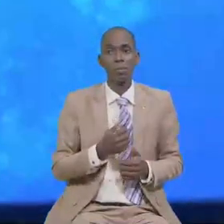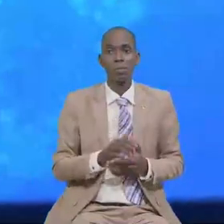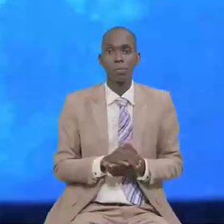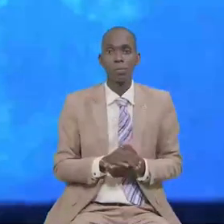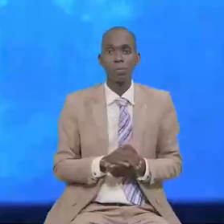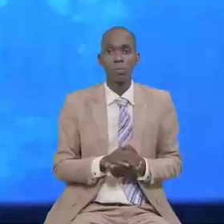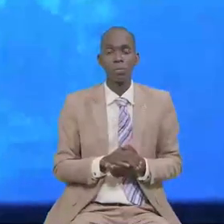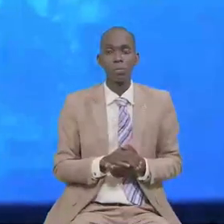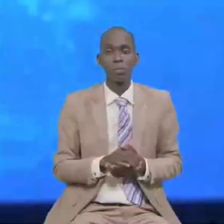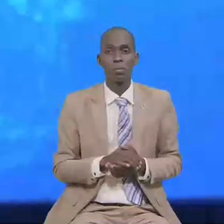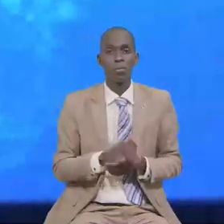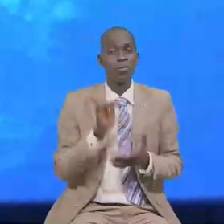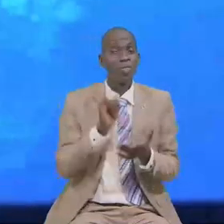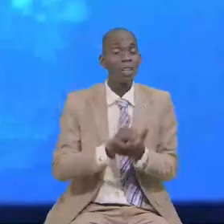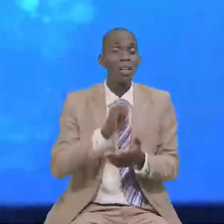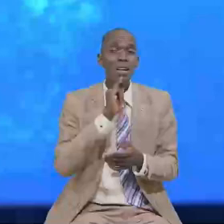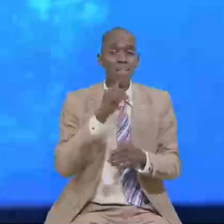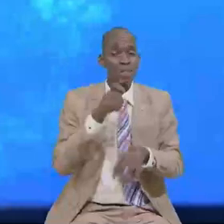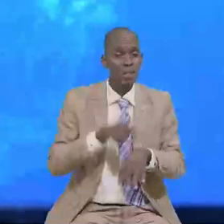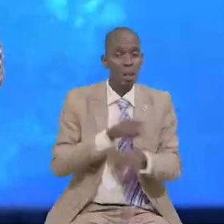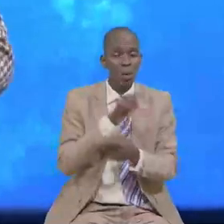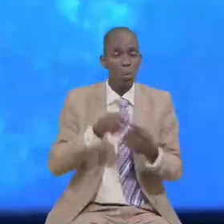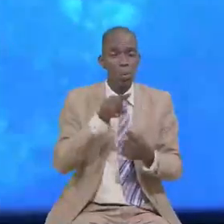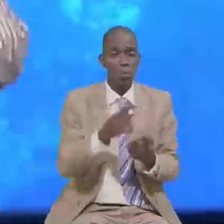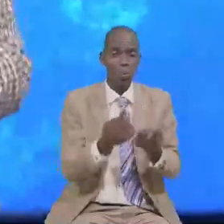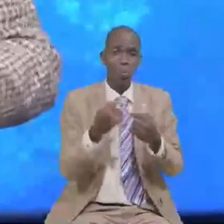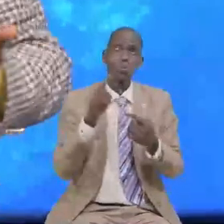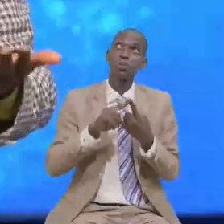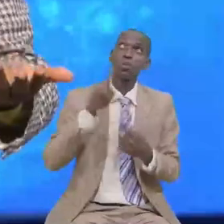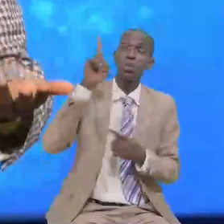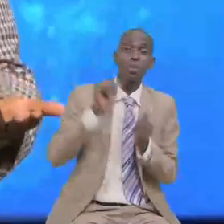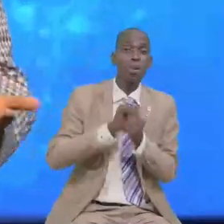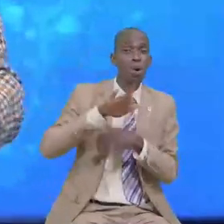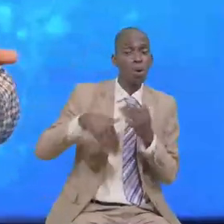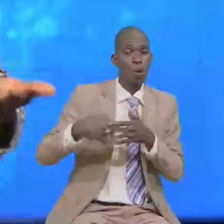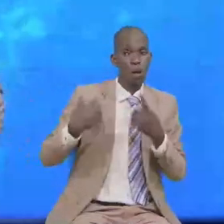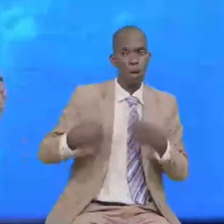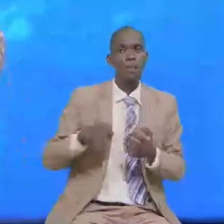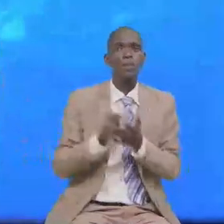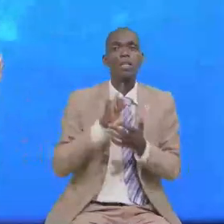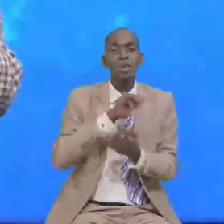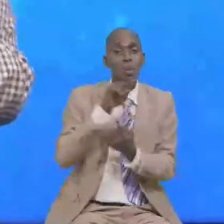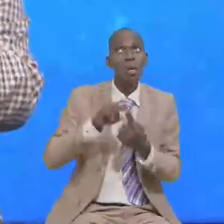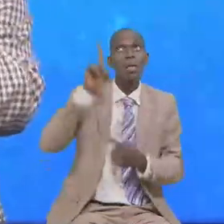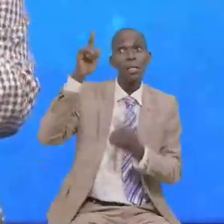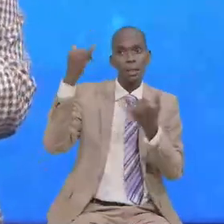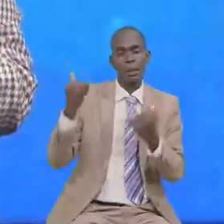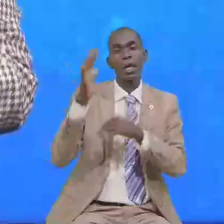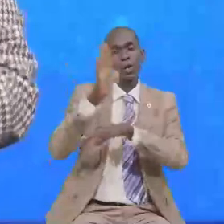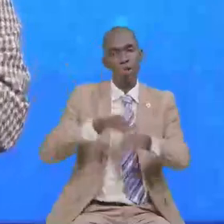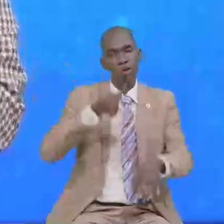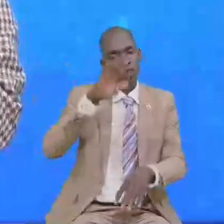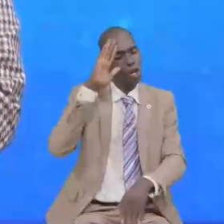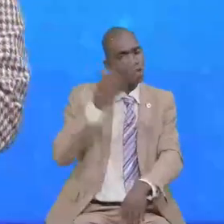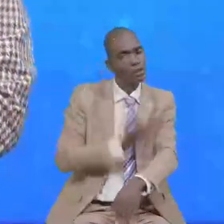moi. C'est l'heure, quand tu viens à lui, de tout ton cœur, de toute ta vie, il t'appelle